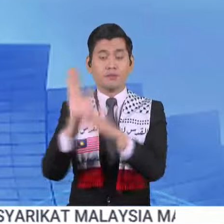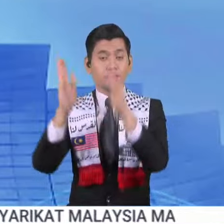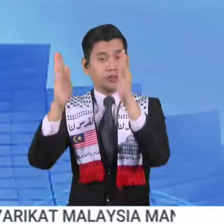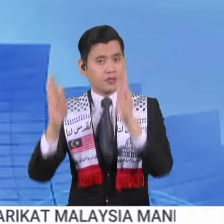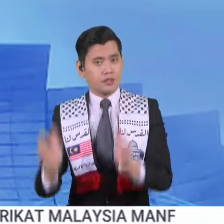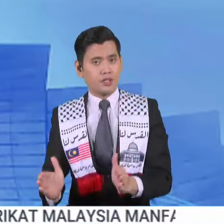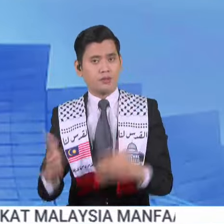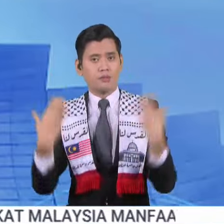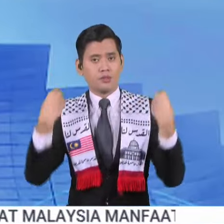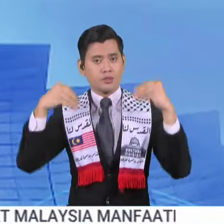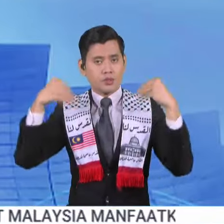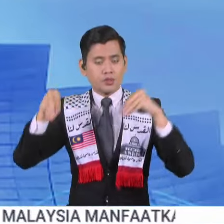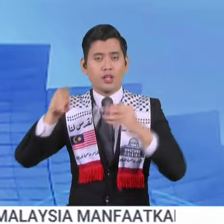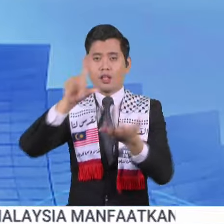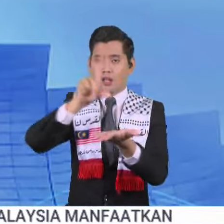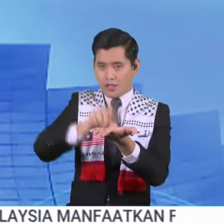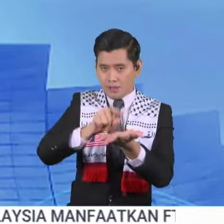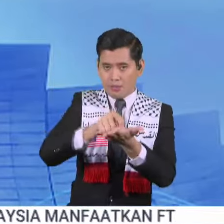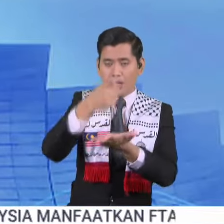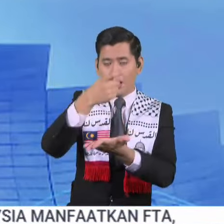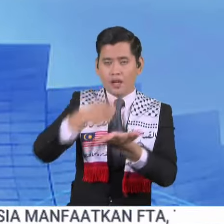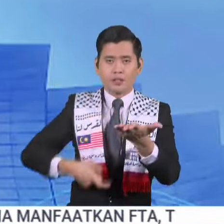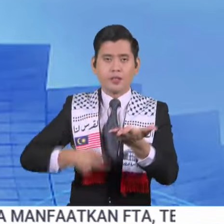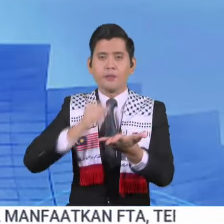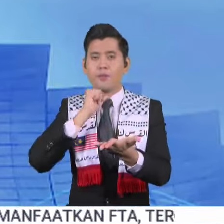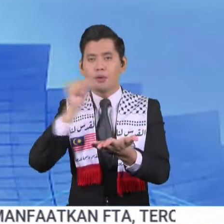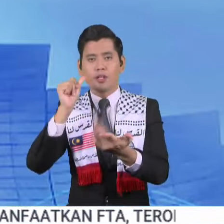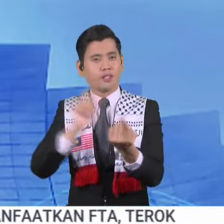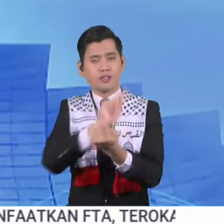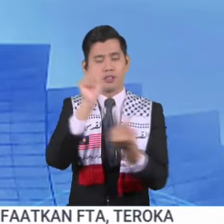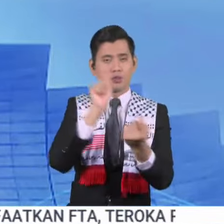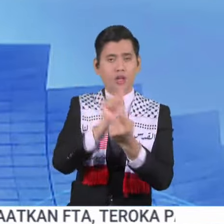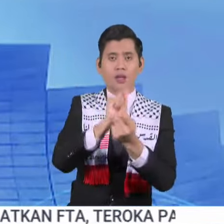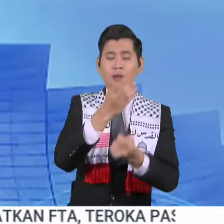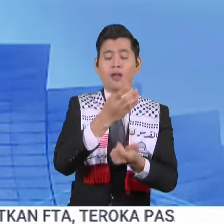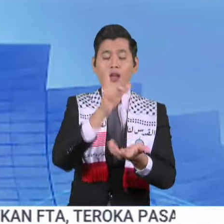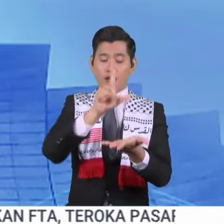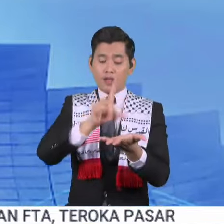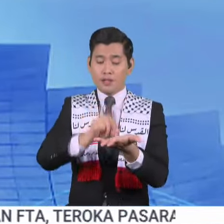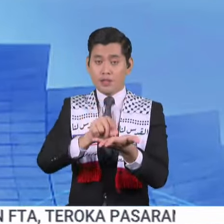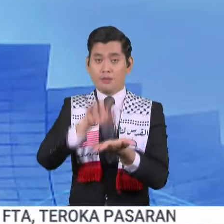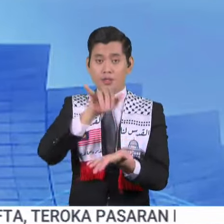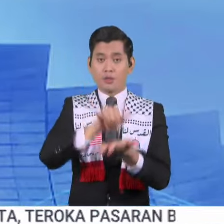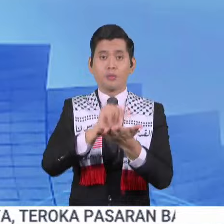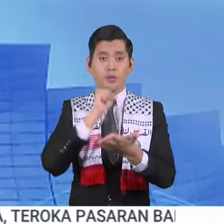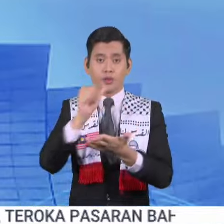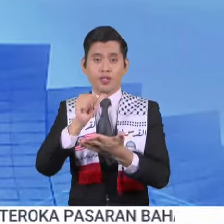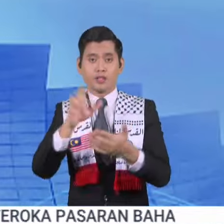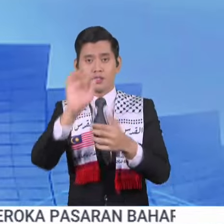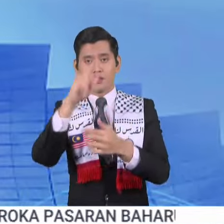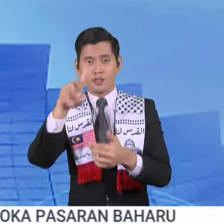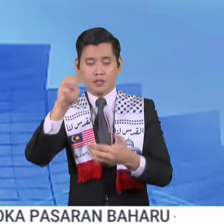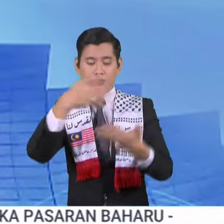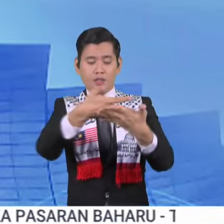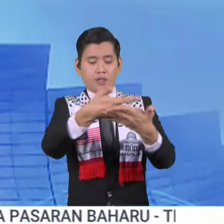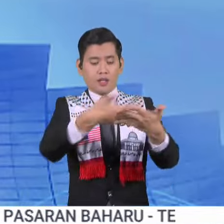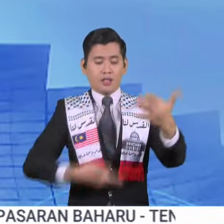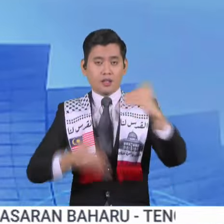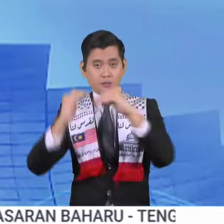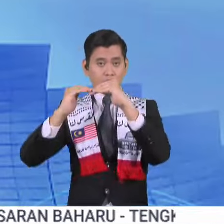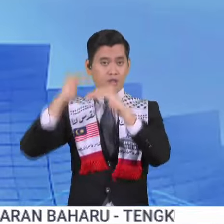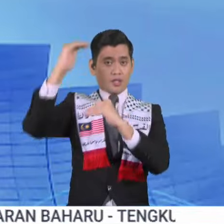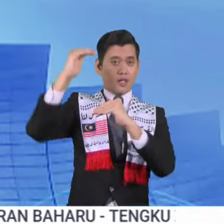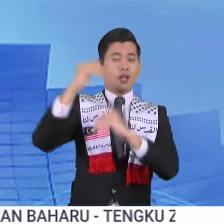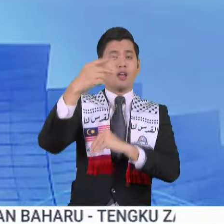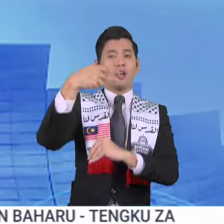yang didapati menjual ayam pada harga tidak munasabah. Walaupun bahan mentah itu tidak dimasukkan dalam skim harga maksimum musim